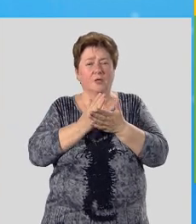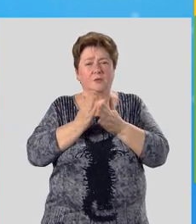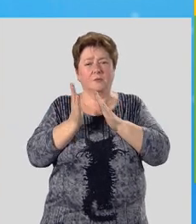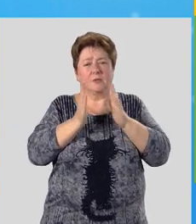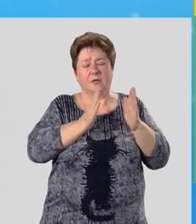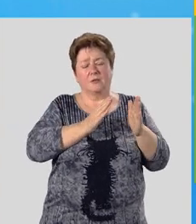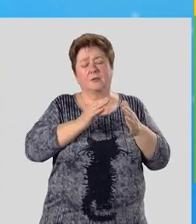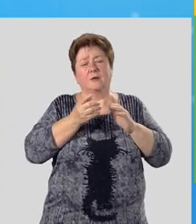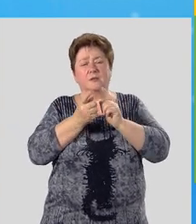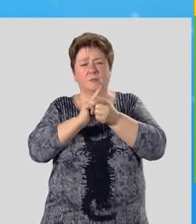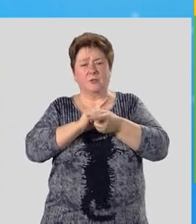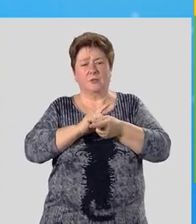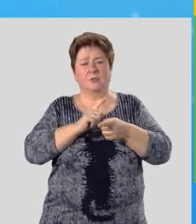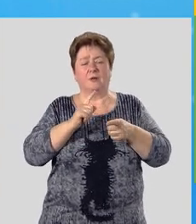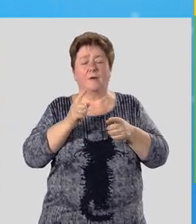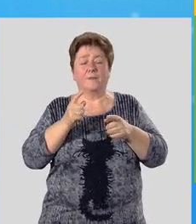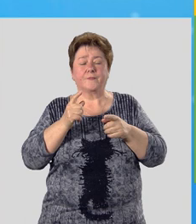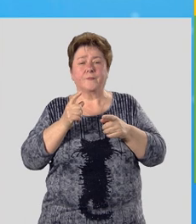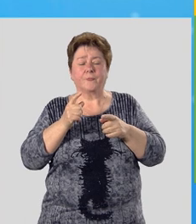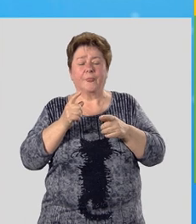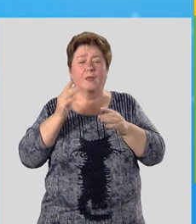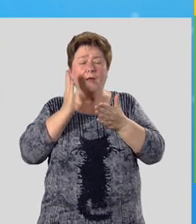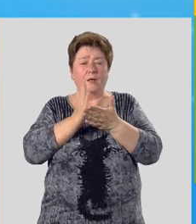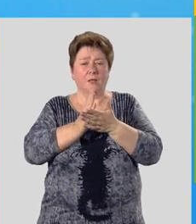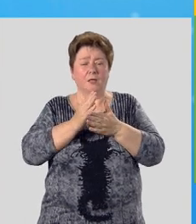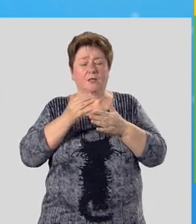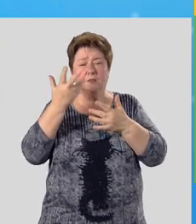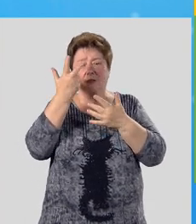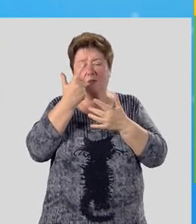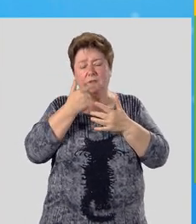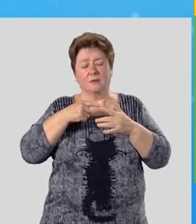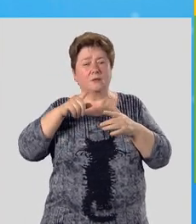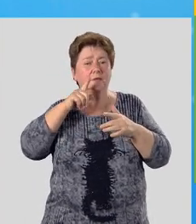процесс фотосинтеза. Там же располагается пигмент